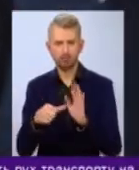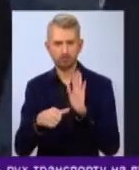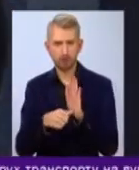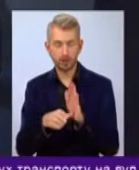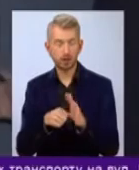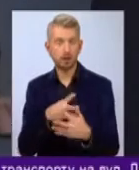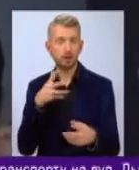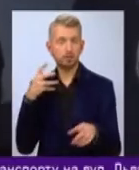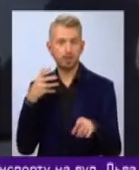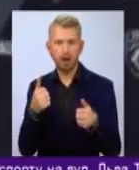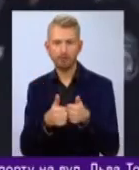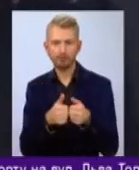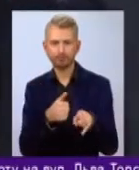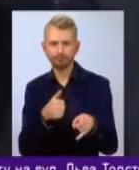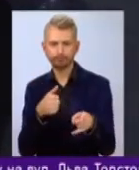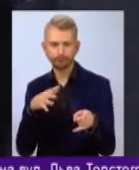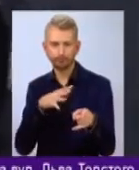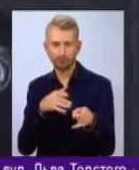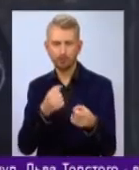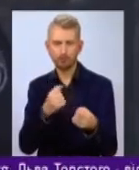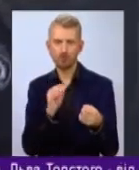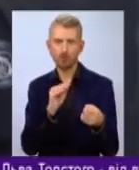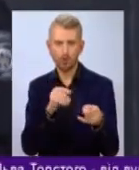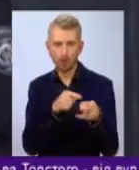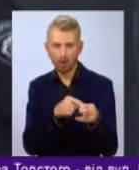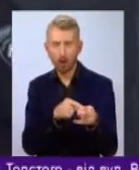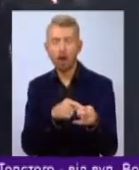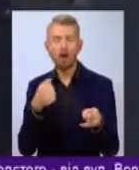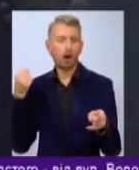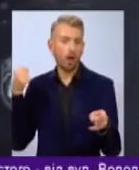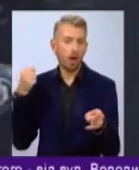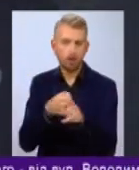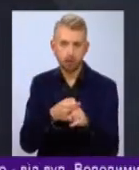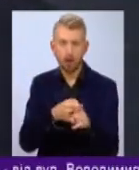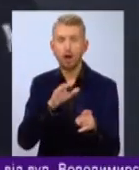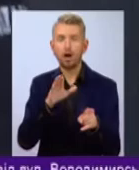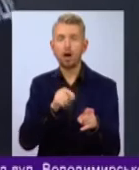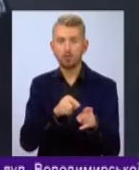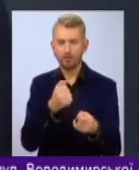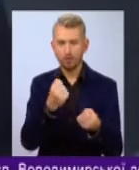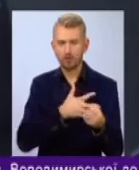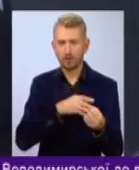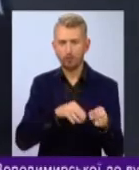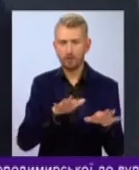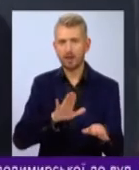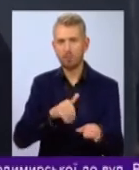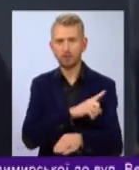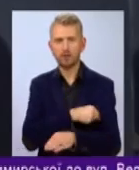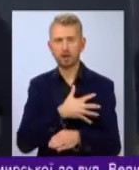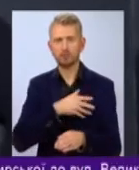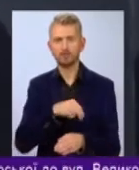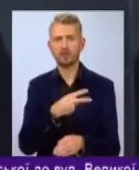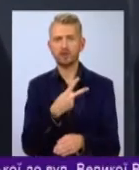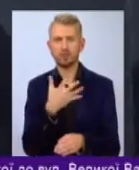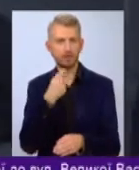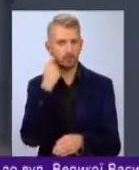протаранив припарковані «Жигулі». Його водій загинув на місці, а потім померла у лікарні і 25-річна пасажирка. Сам Калиновський також